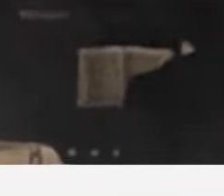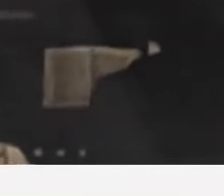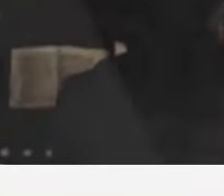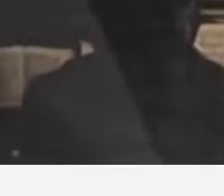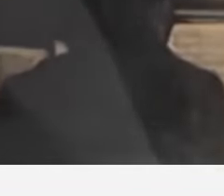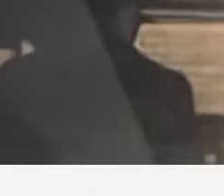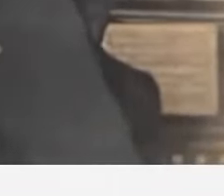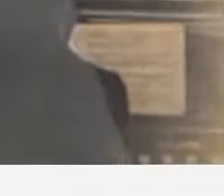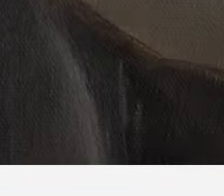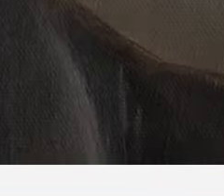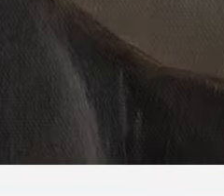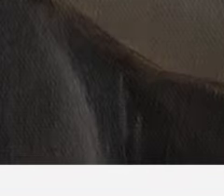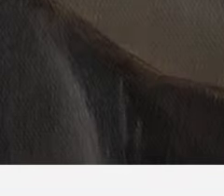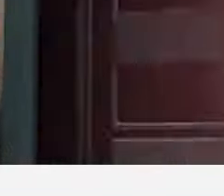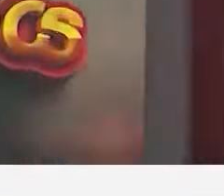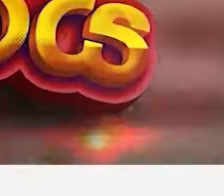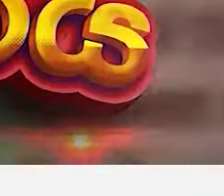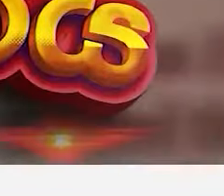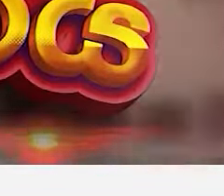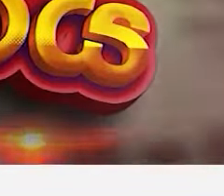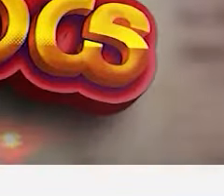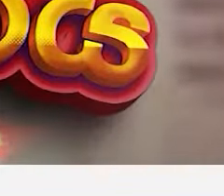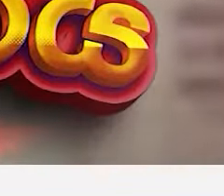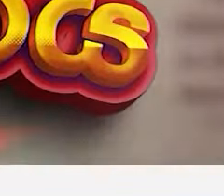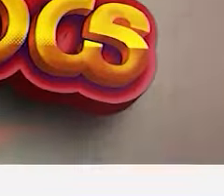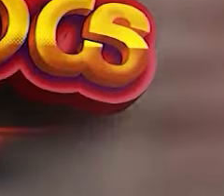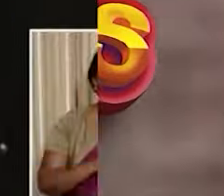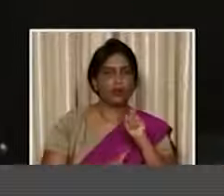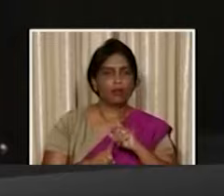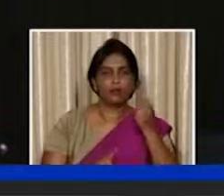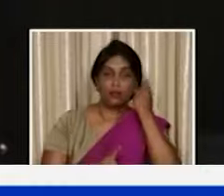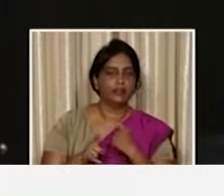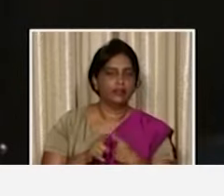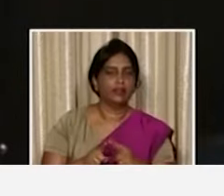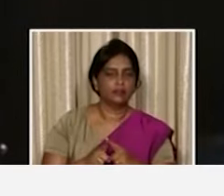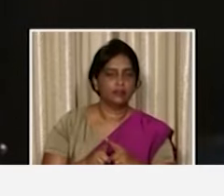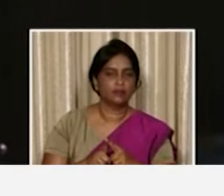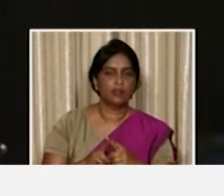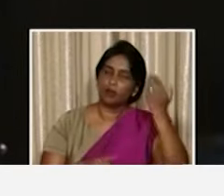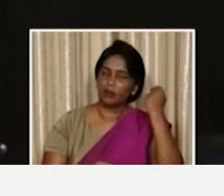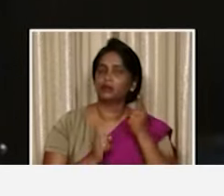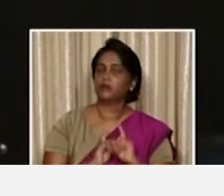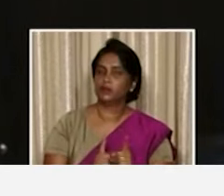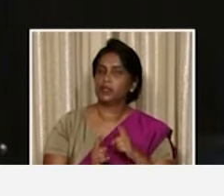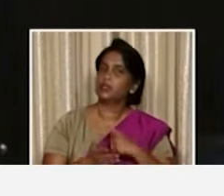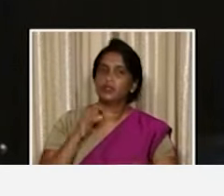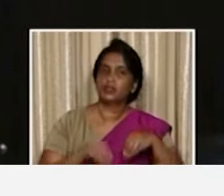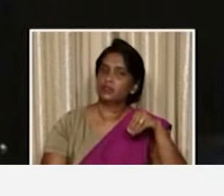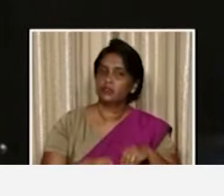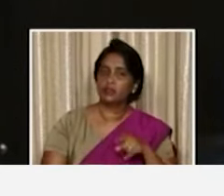ආ දවසේ කිසිවෙකුත් සිටියේ නැති බව අද ටෙලිවැකියෙන් පරණ ක්‍රමයට ඡන්දය ඉල්ලන